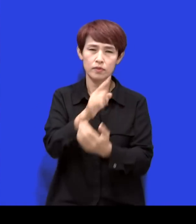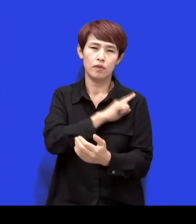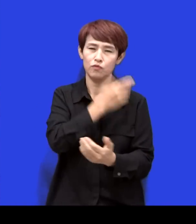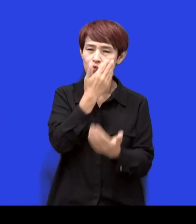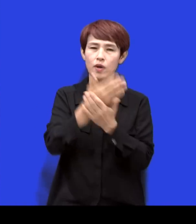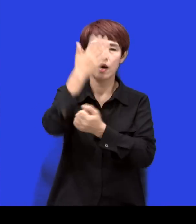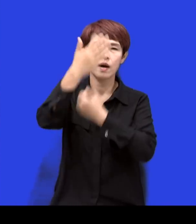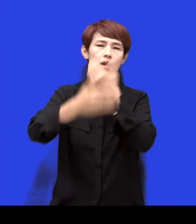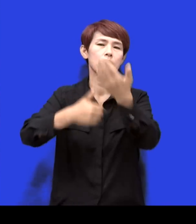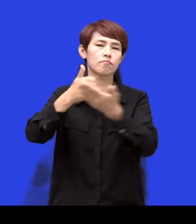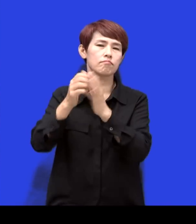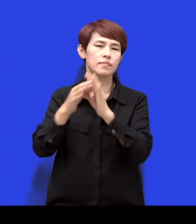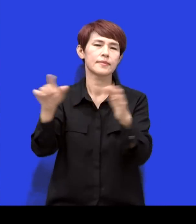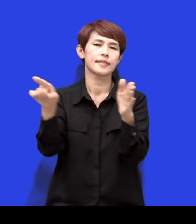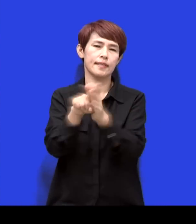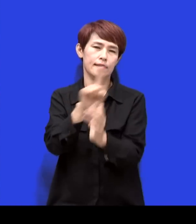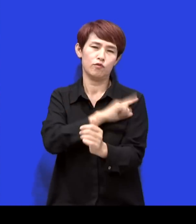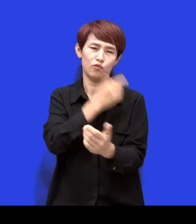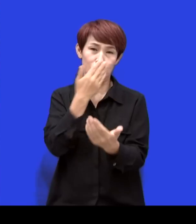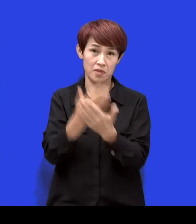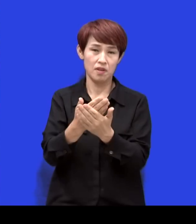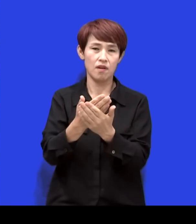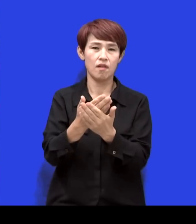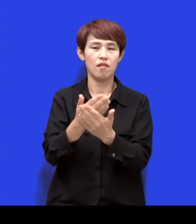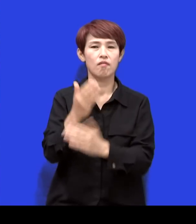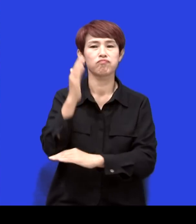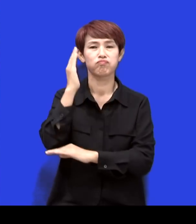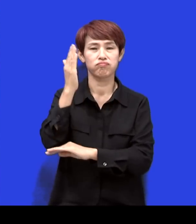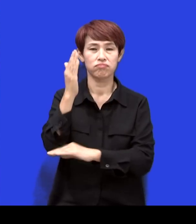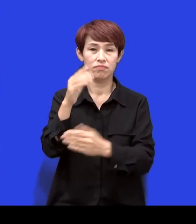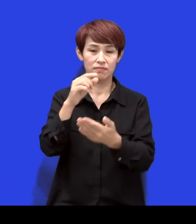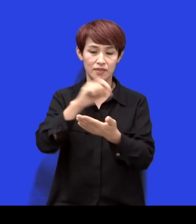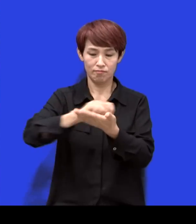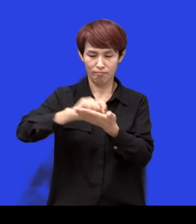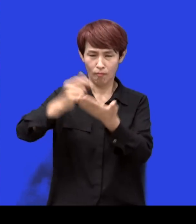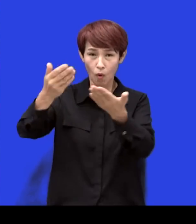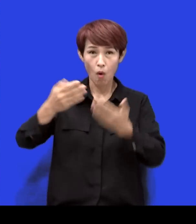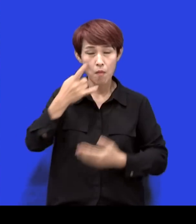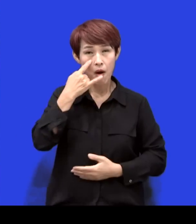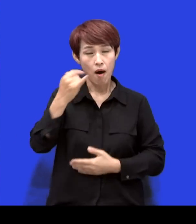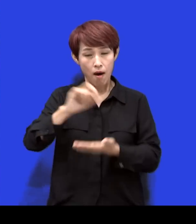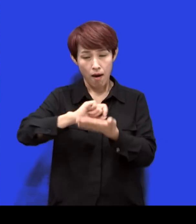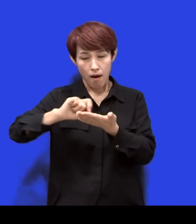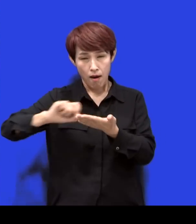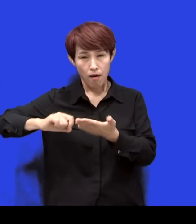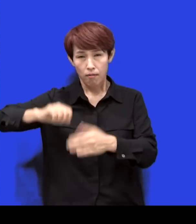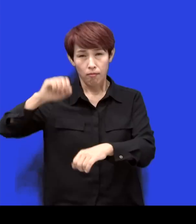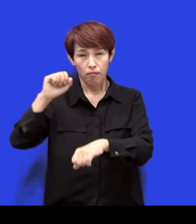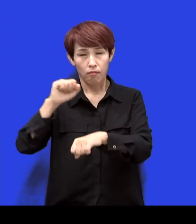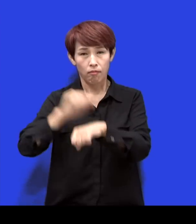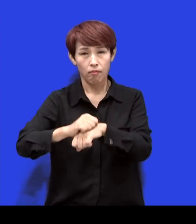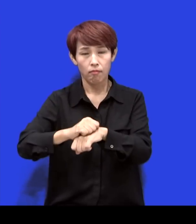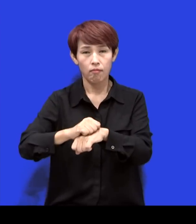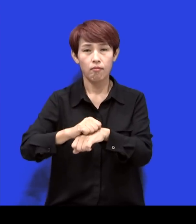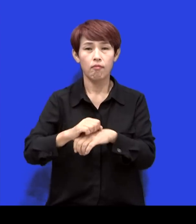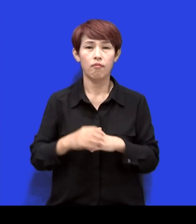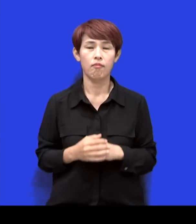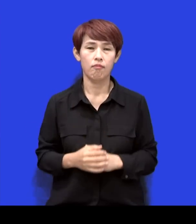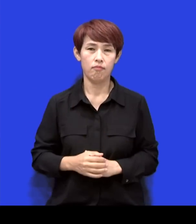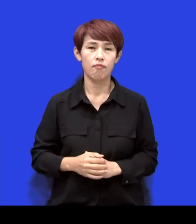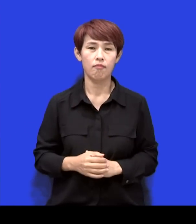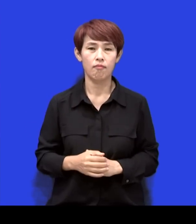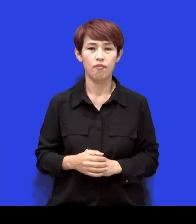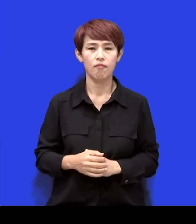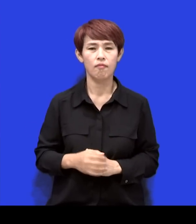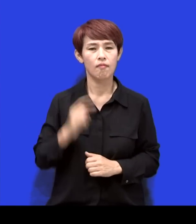하나님에 대한 신앙이다라고 말했다. 어머니도 달필이셨네요. 어머니가 어머니는 글씨도 잘 너무나도 쓰시고. 글씨가 좋고